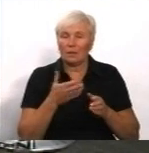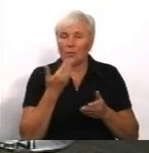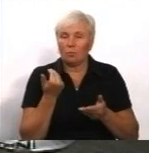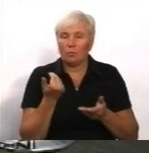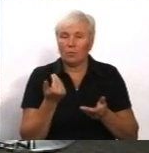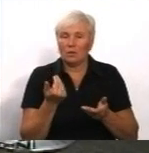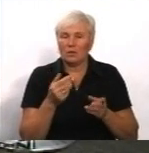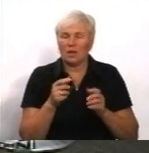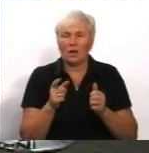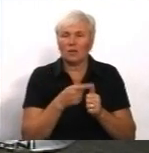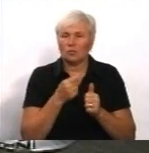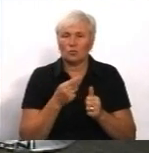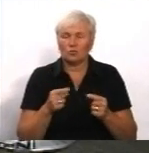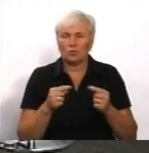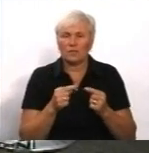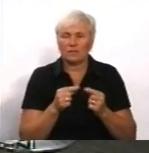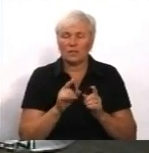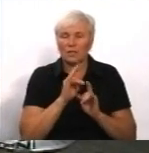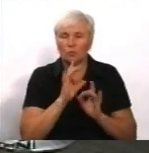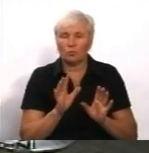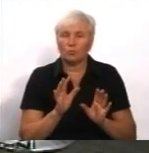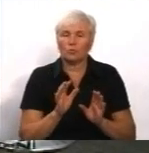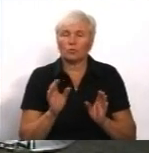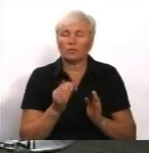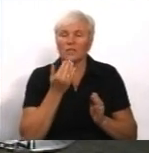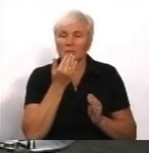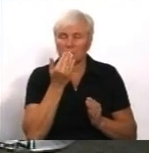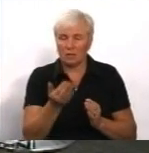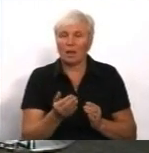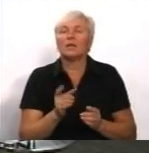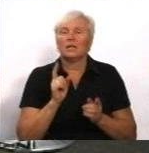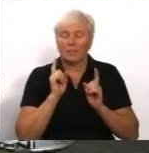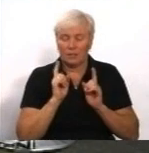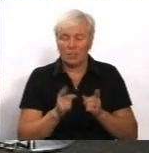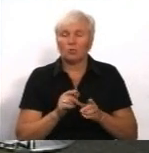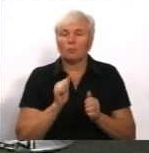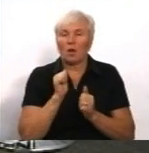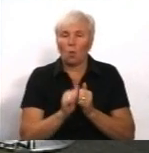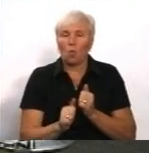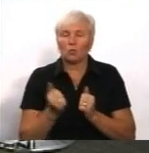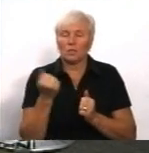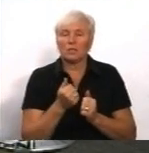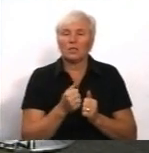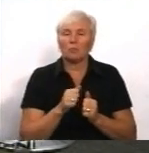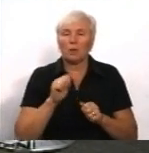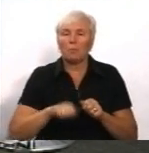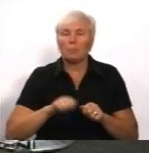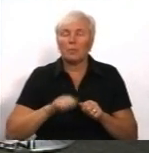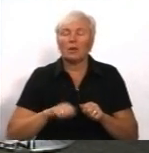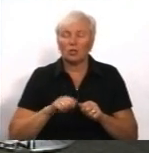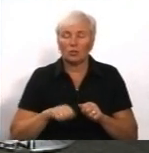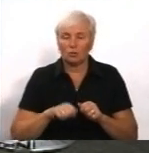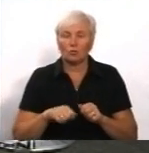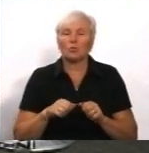називати, що дійсно, про те, що ви сказали, дійсно ми кожну неділю моніторимо. Дійсно, можливо, і ті